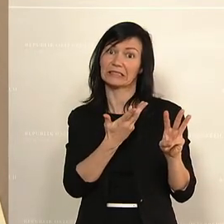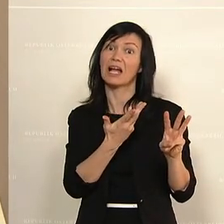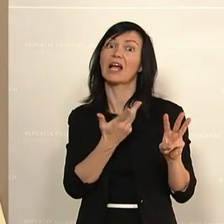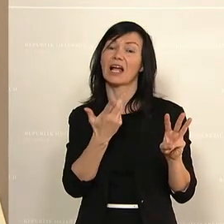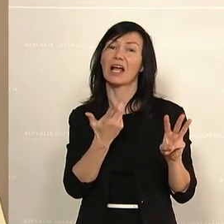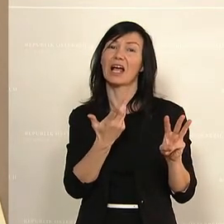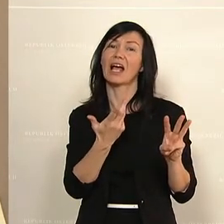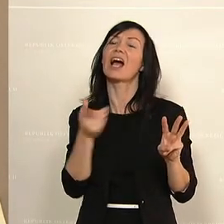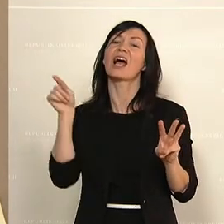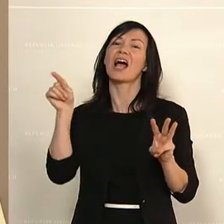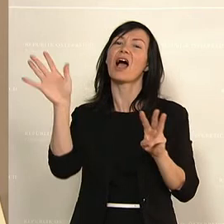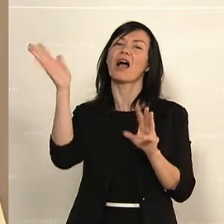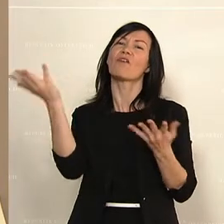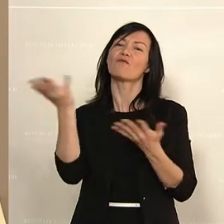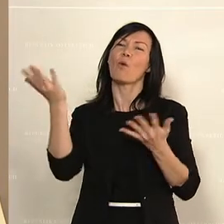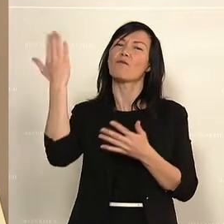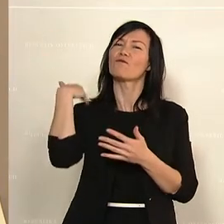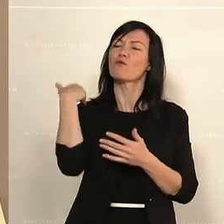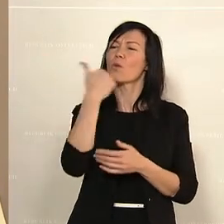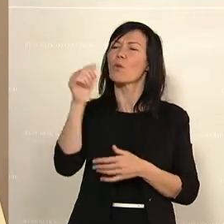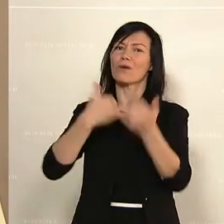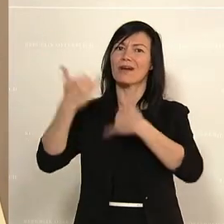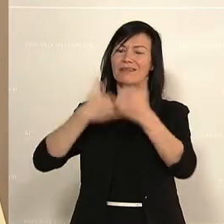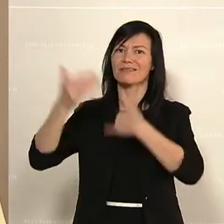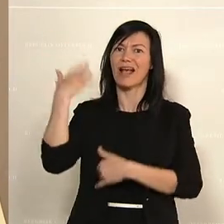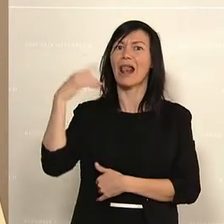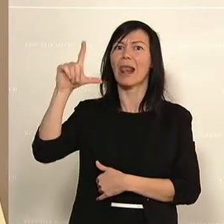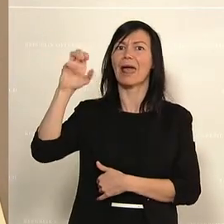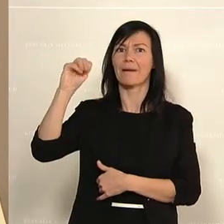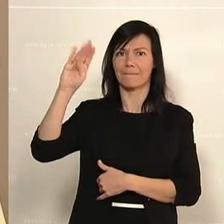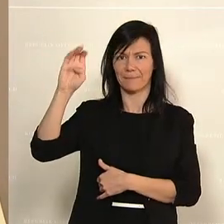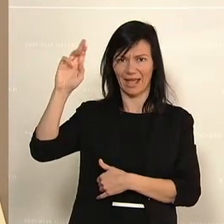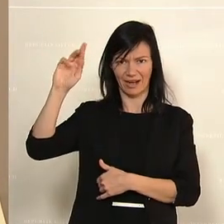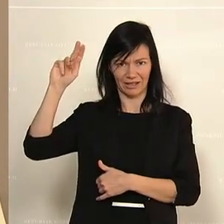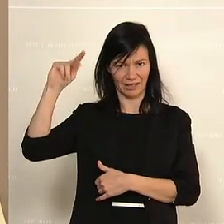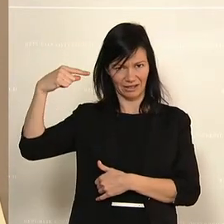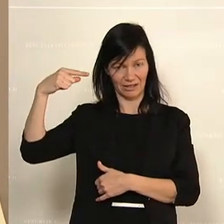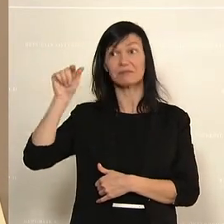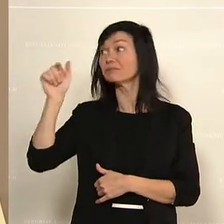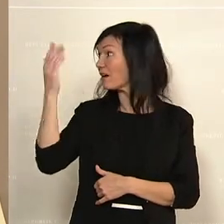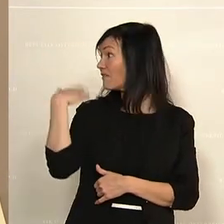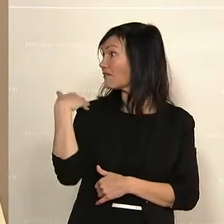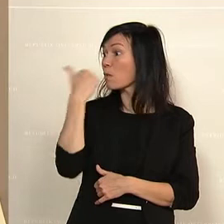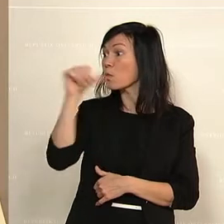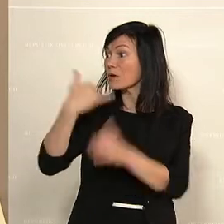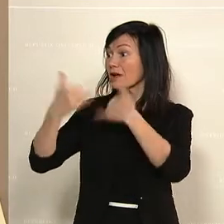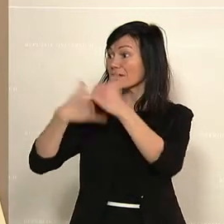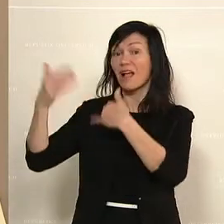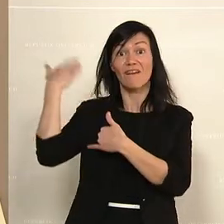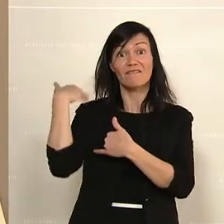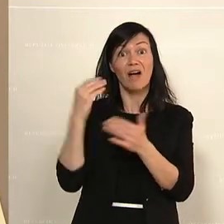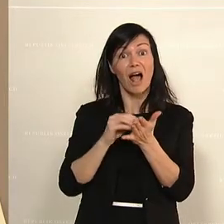ist ja in aller Munde, denken, vor 100 Jahren waren Abgeordnete aus diesem Bereich Europas mit uns